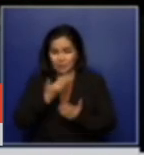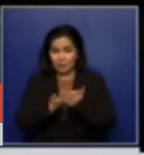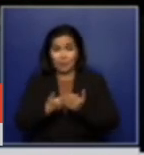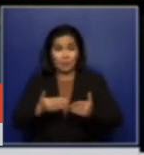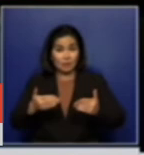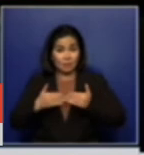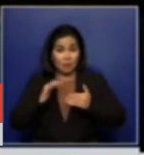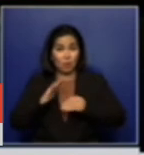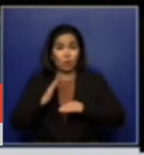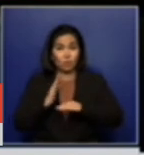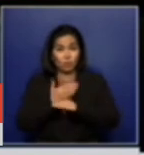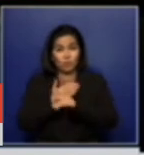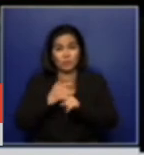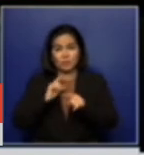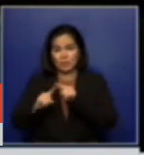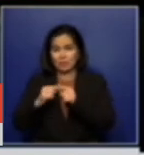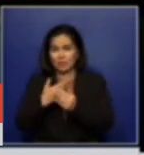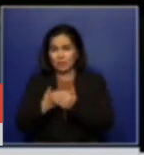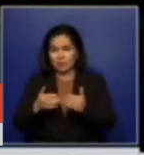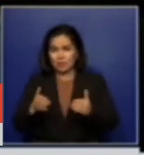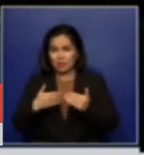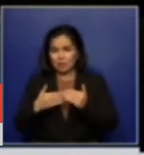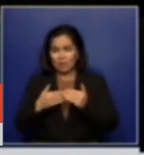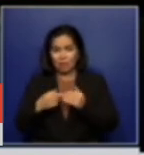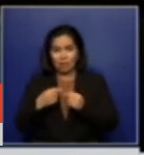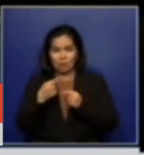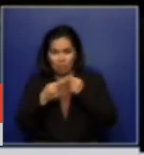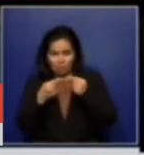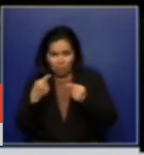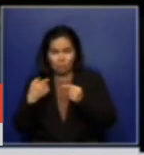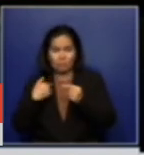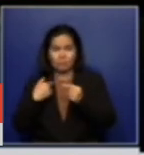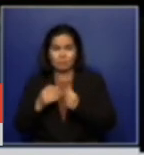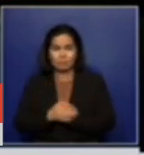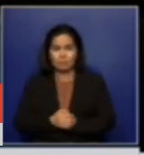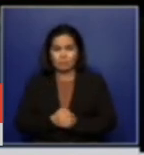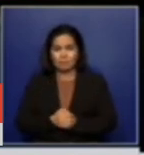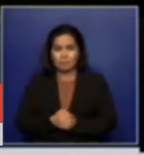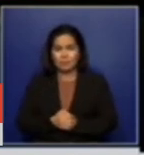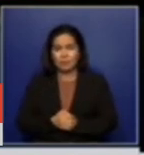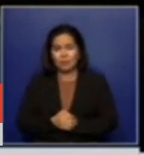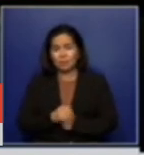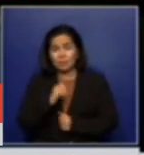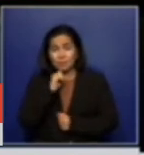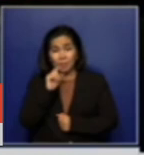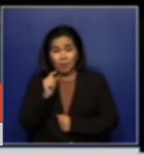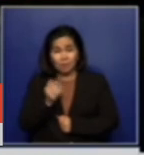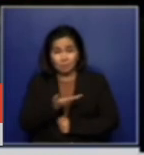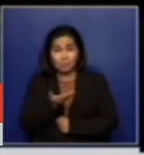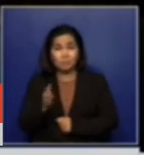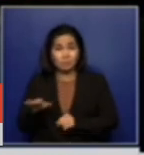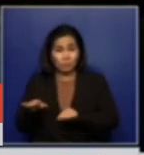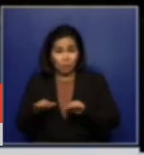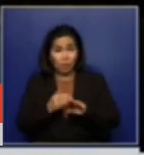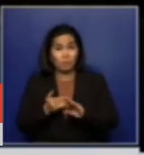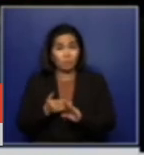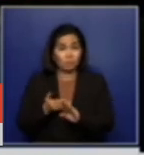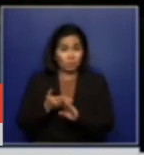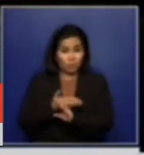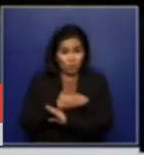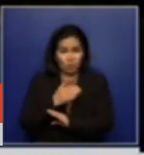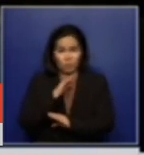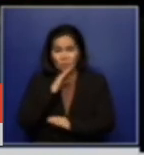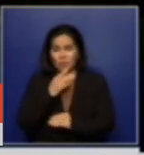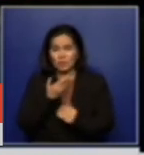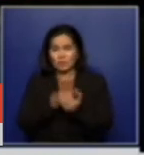าคธุรกิจเขาจะตกต่ำอย่างมากเป็นหมันตะไคร่เลยเพราะฉะนั้นเนี่ยเตรียมใจเตรียมตัวครับว่าหน่วยรับงบประมาณทั้งหลายทั้งปวงที่คุณ